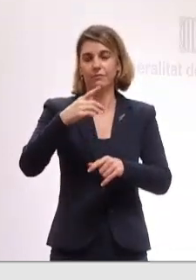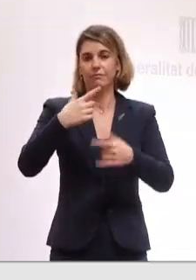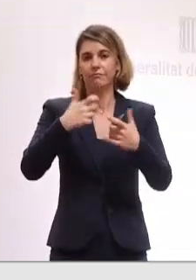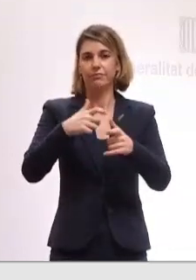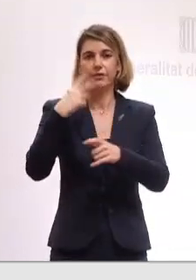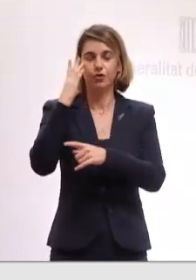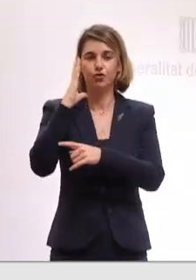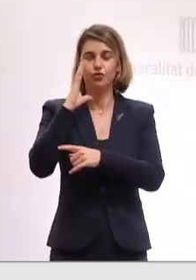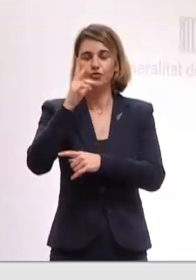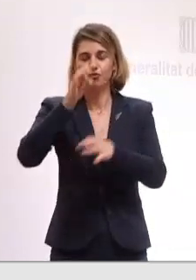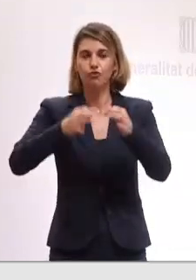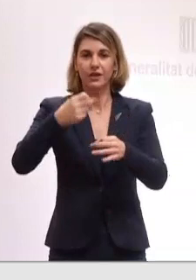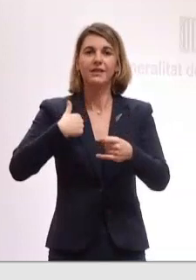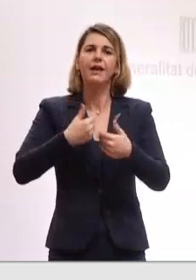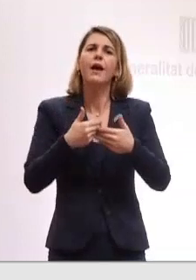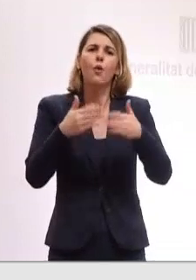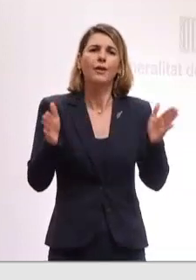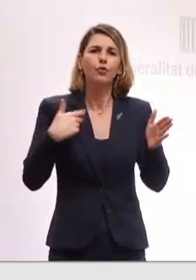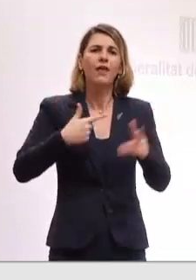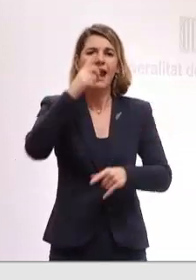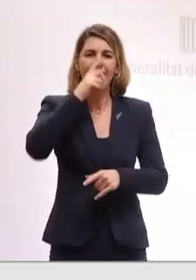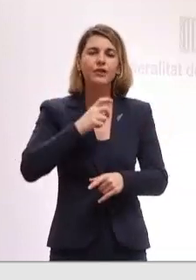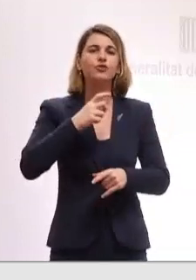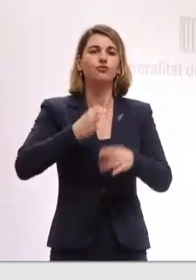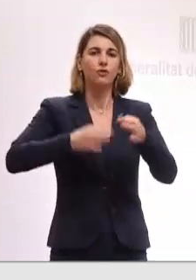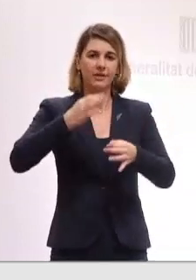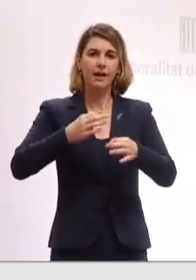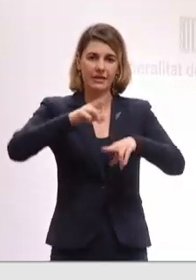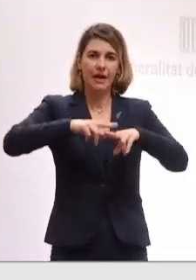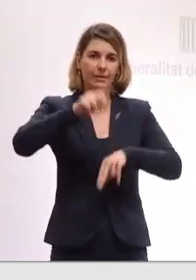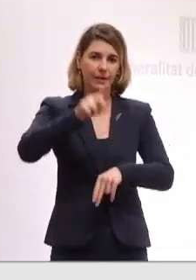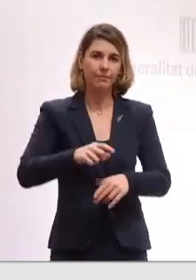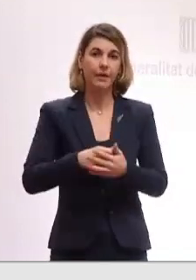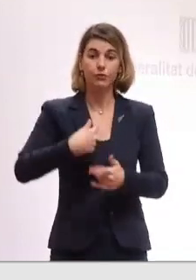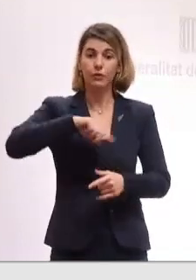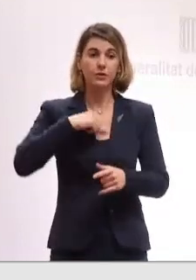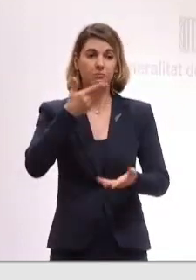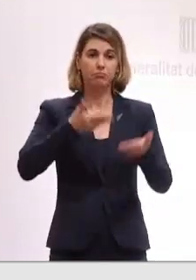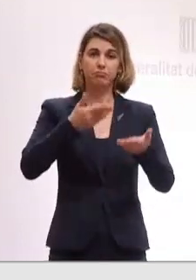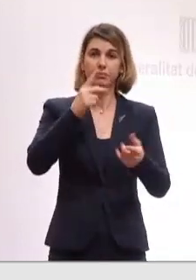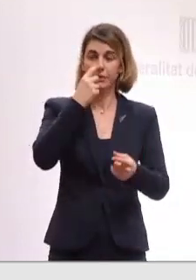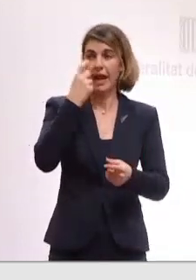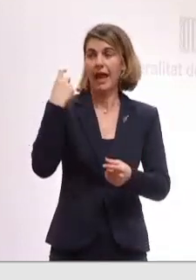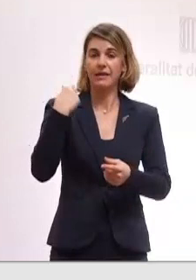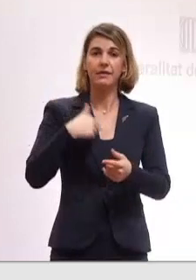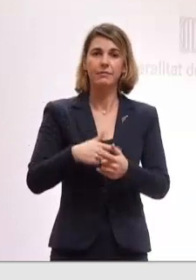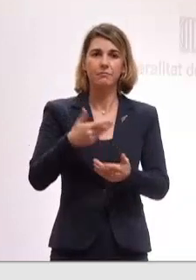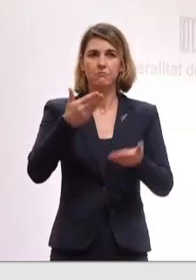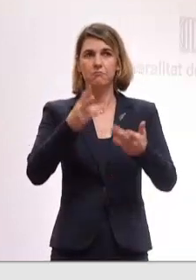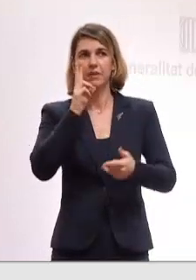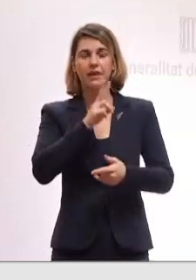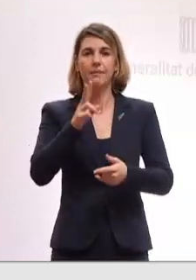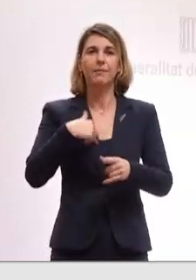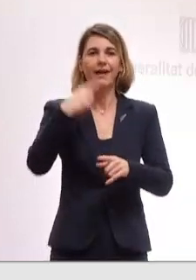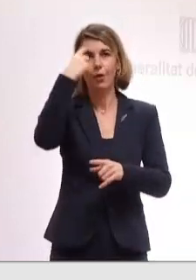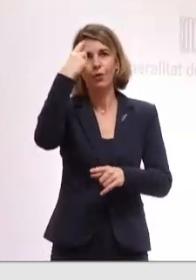anys el dia de l'apertura de l'any judicial, fent un balanç del moment en el que ens trobem i per recordar també les